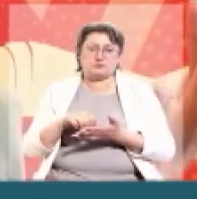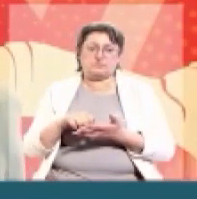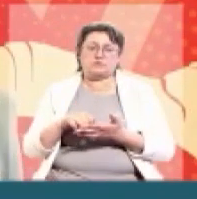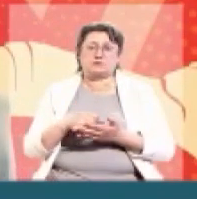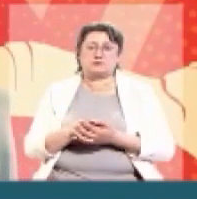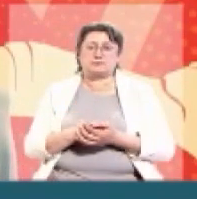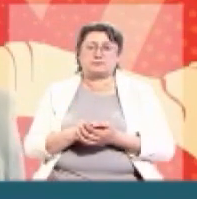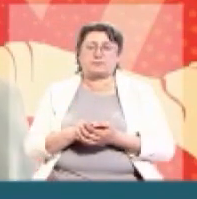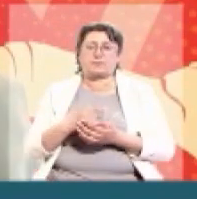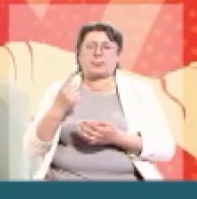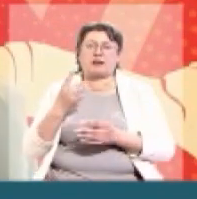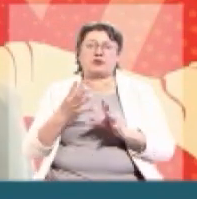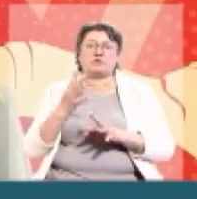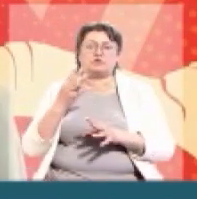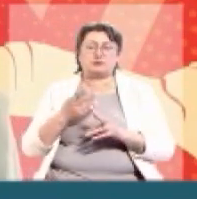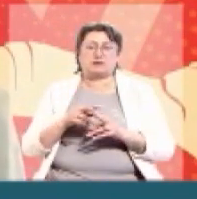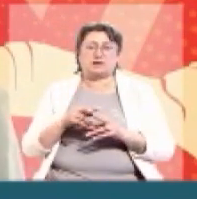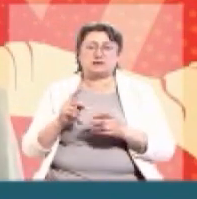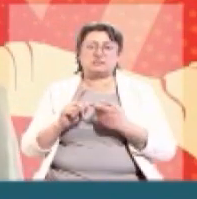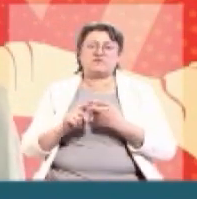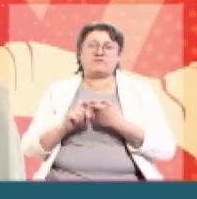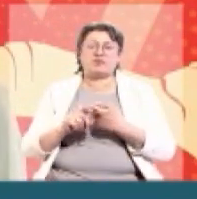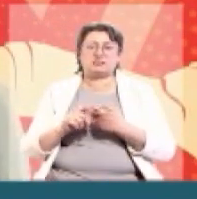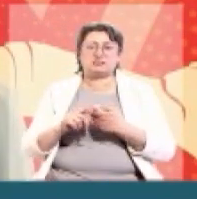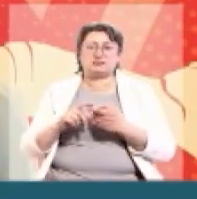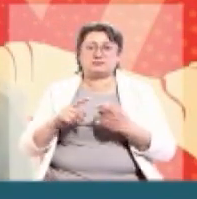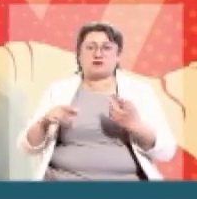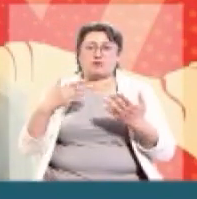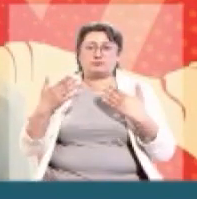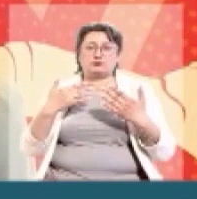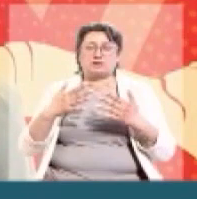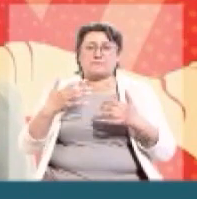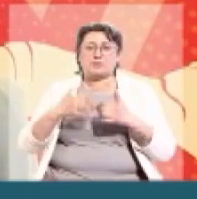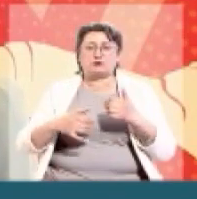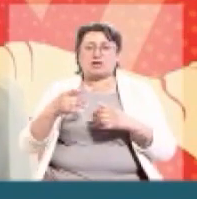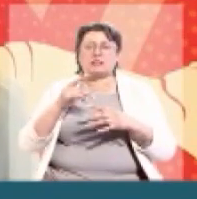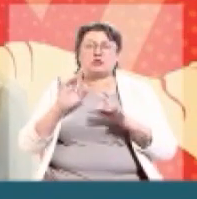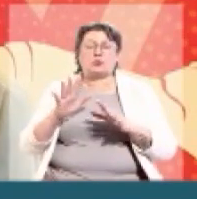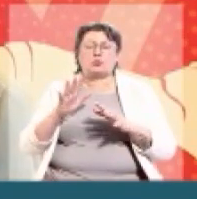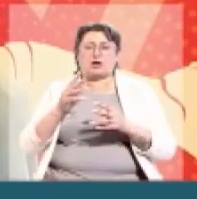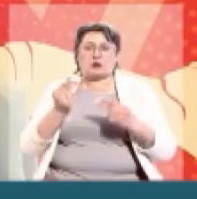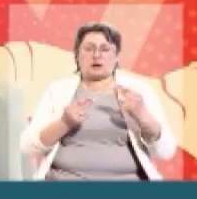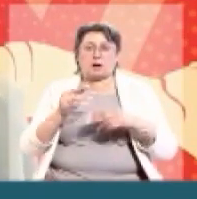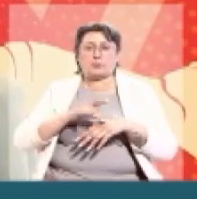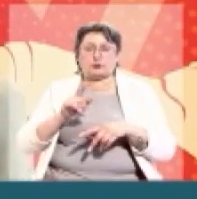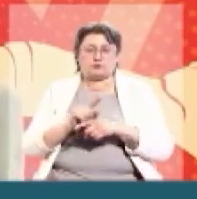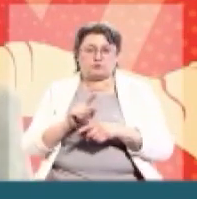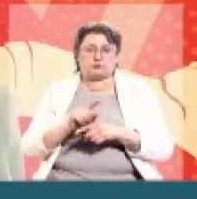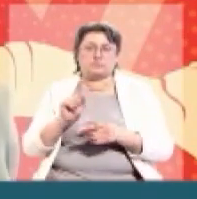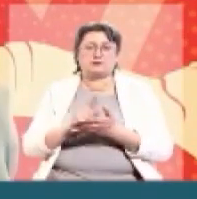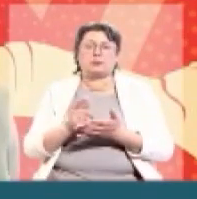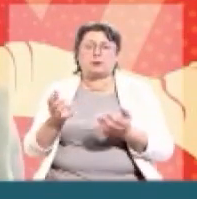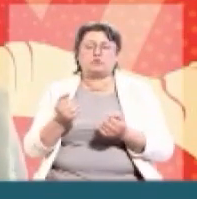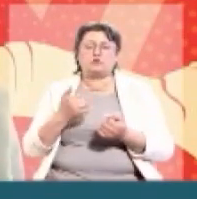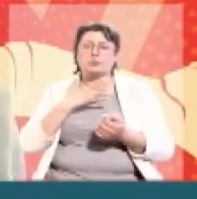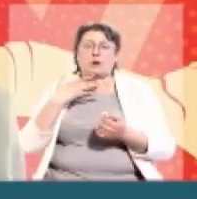арасындағы байланыс. Бұл жерде ойыншылар ғана емес, жанкүйерлер де көптеген эмоциялар алатыны сөзсіз. Біз әрқашанда қауіпсіз спорт түрін қолдаймыз. Осы